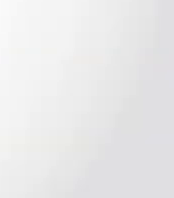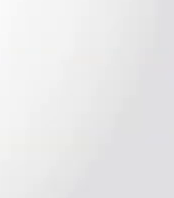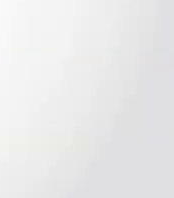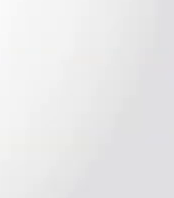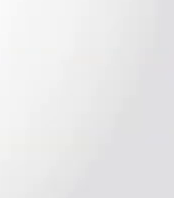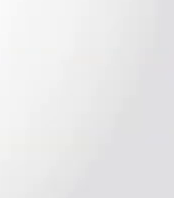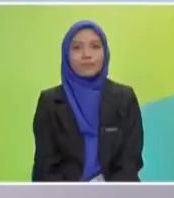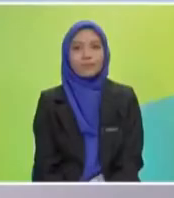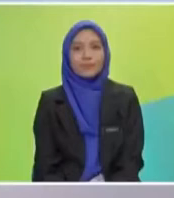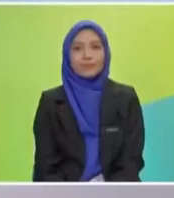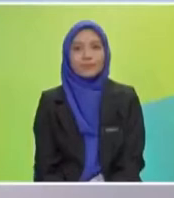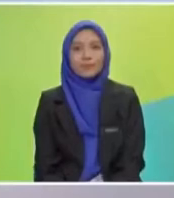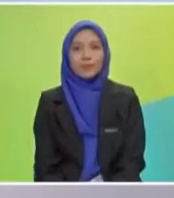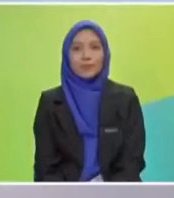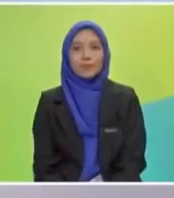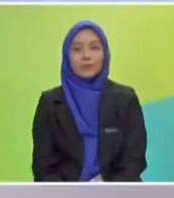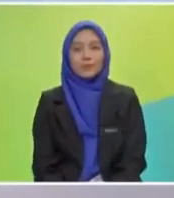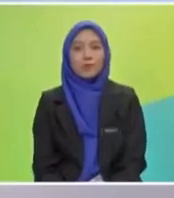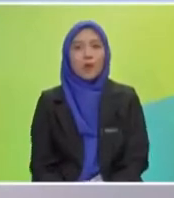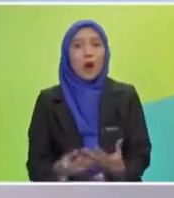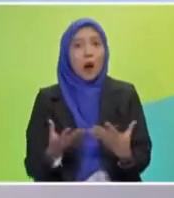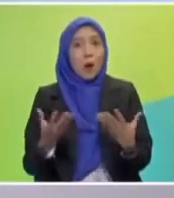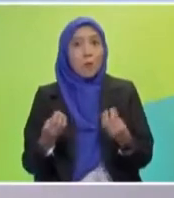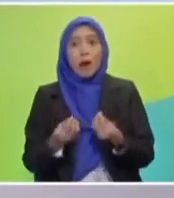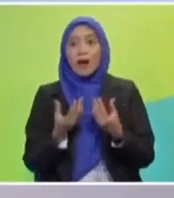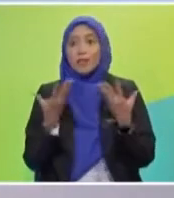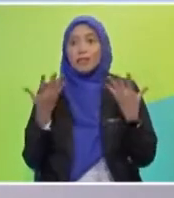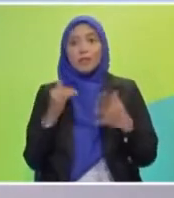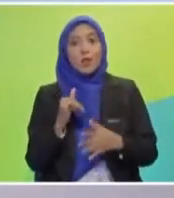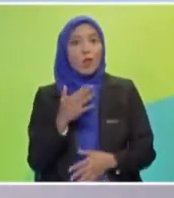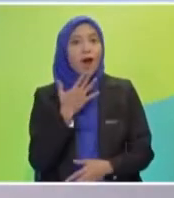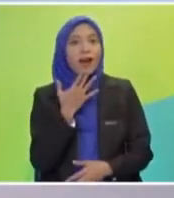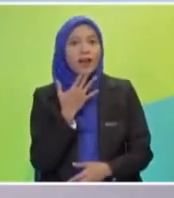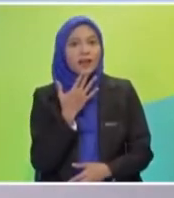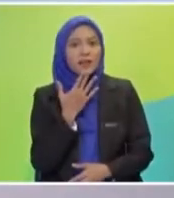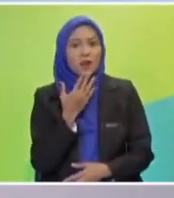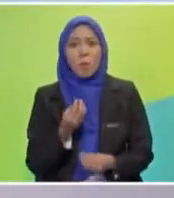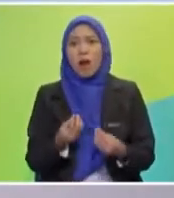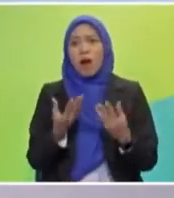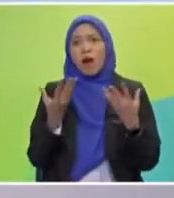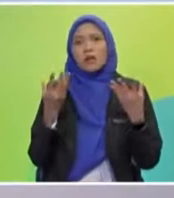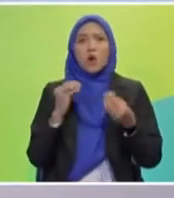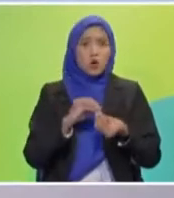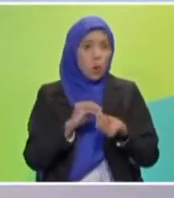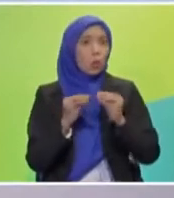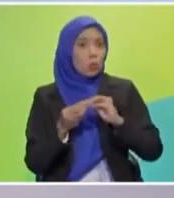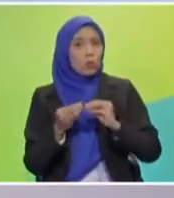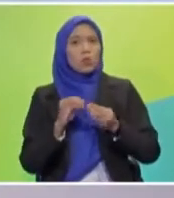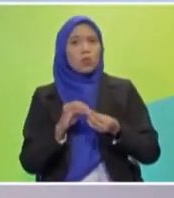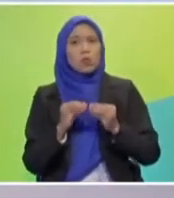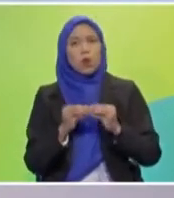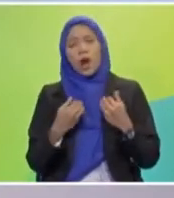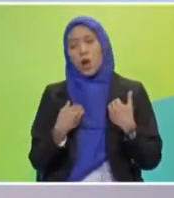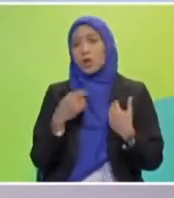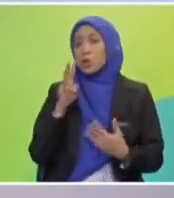sendiri, KPM. Wah, banyaknya warna. Banyak juga nombor-nombor ni. Ada